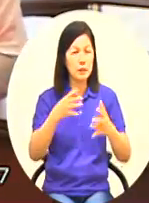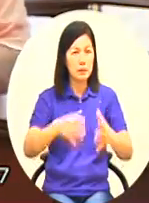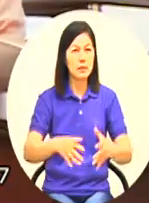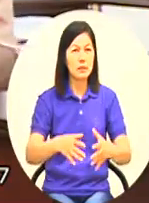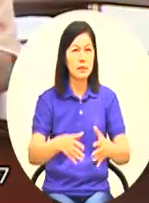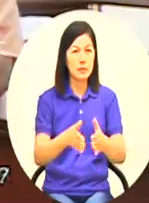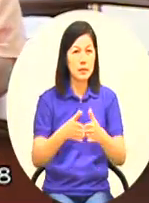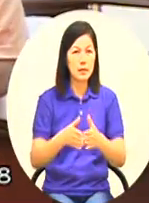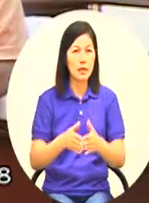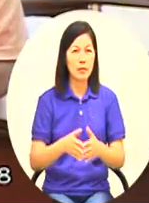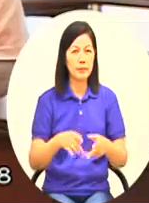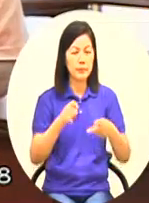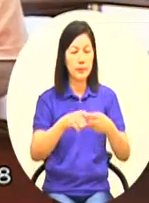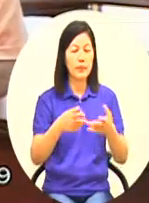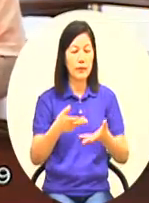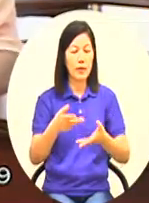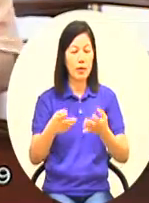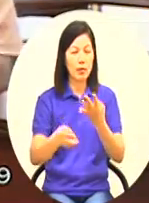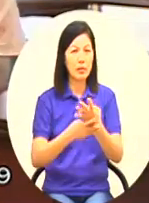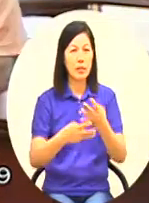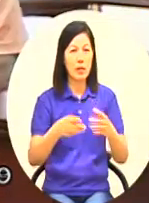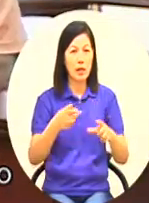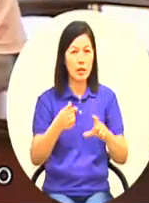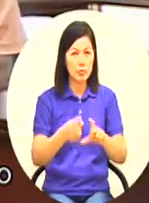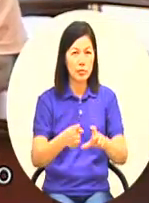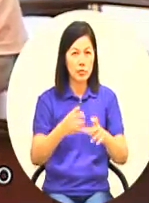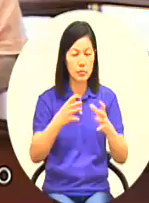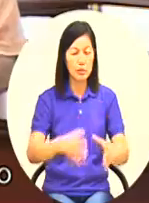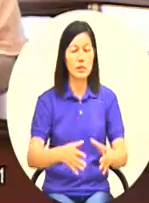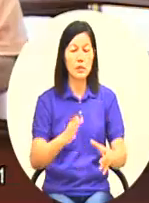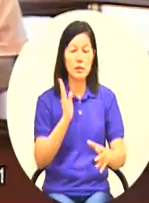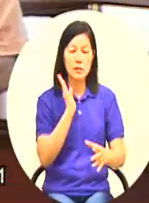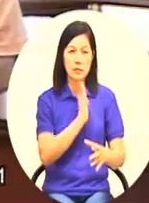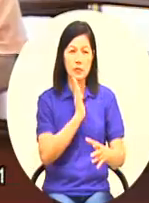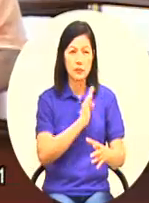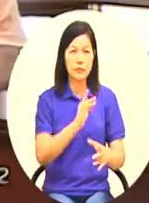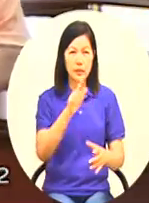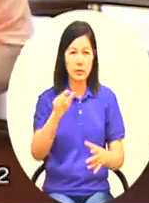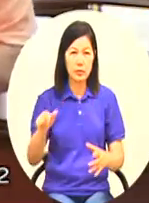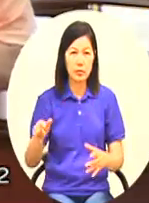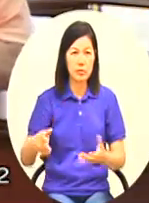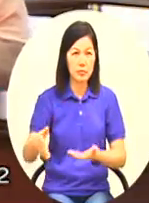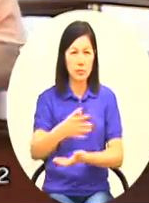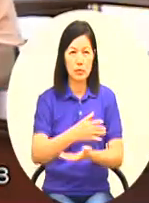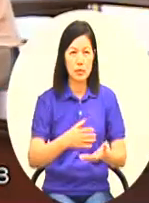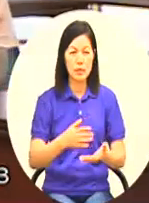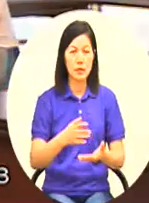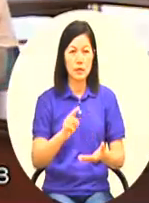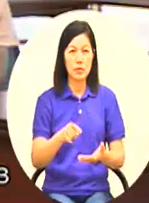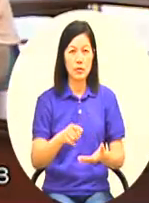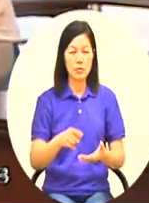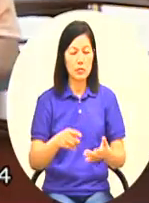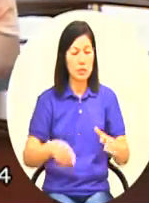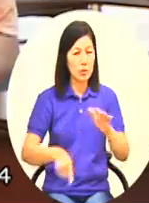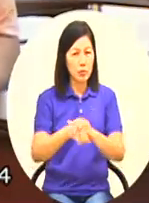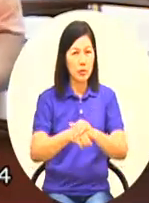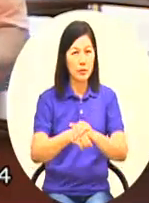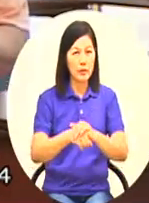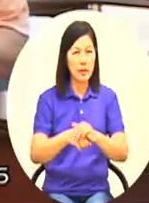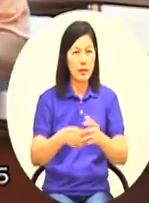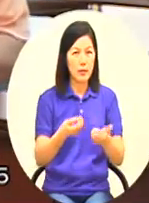身咧，就是会当设这些废弃物回收呀嘛，啊，工业区可以嘛，这都是没有违反分区嘛。但